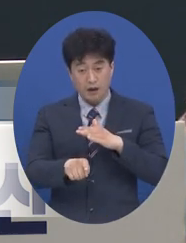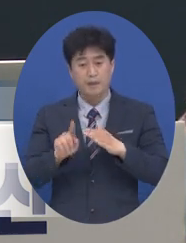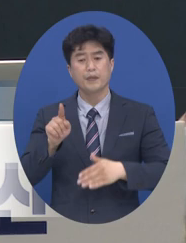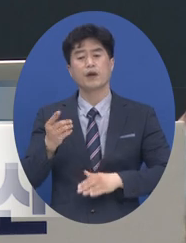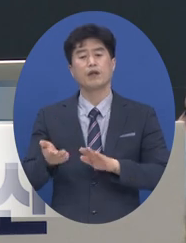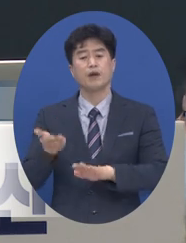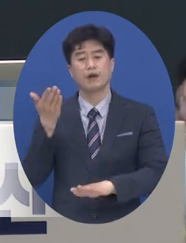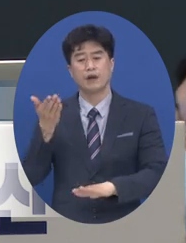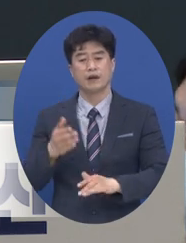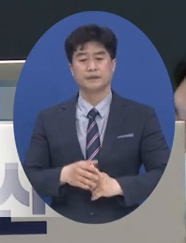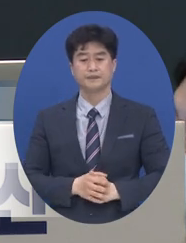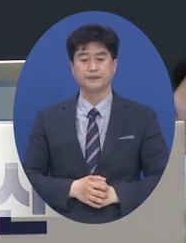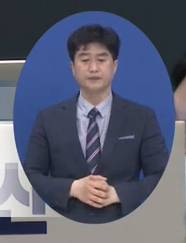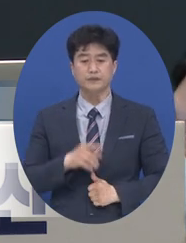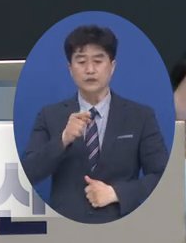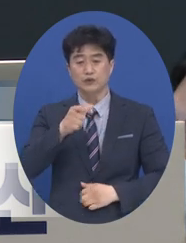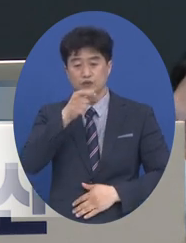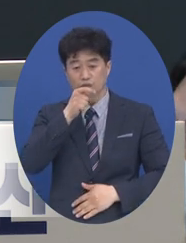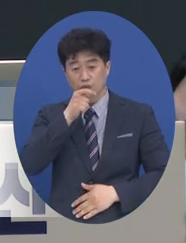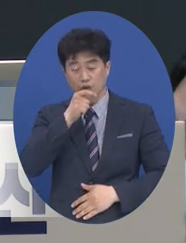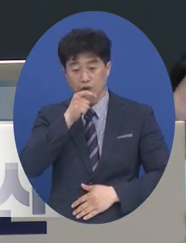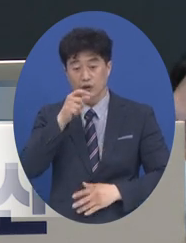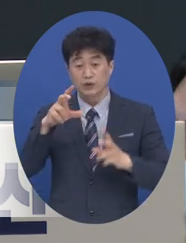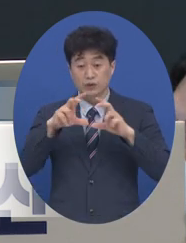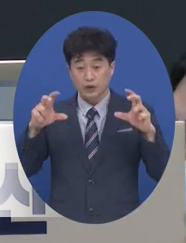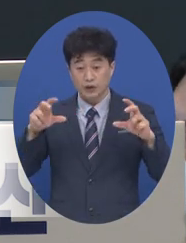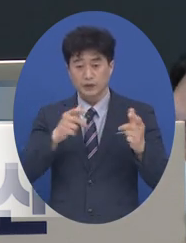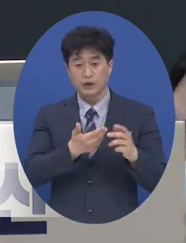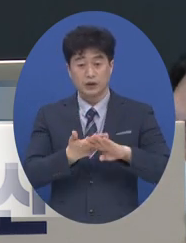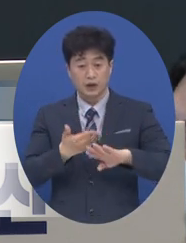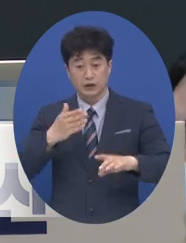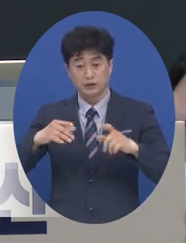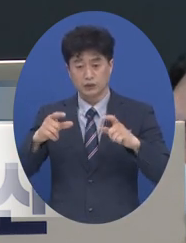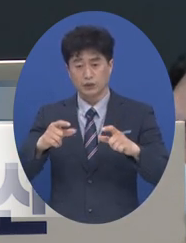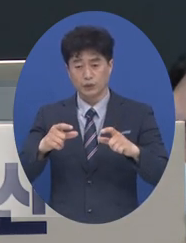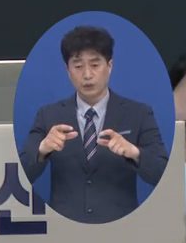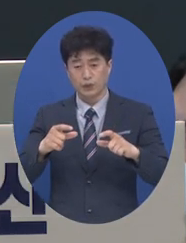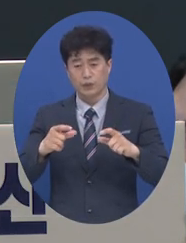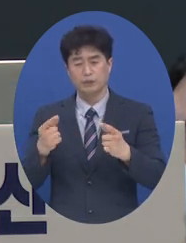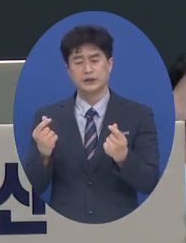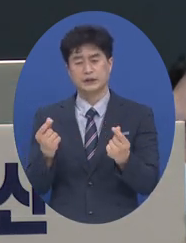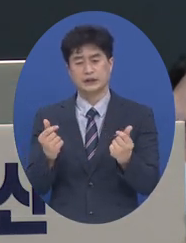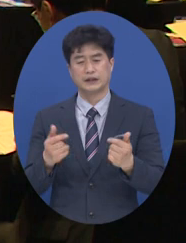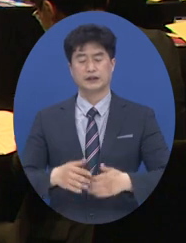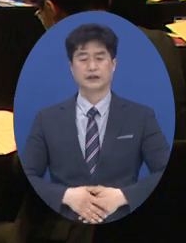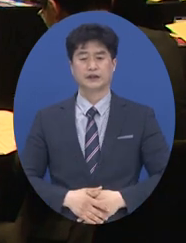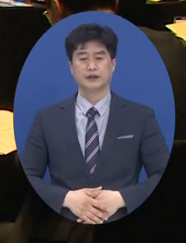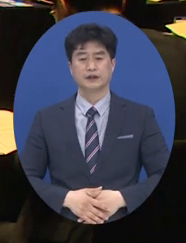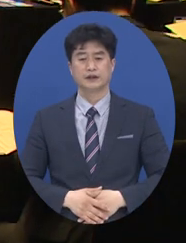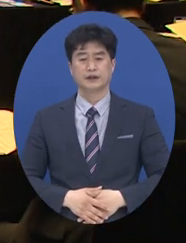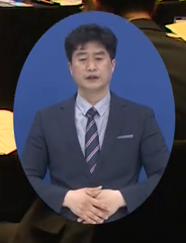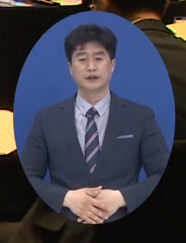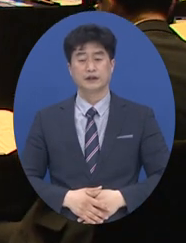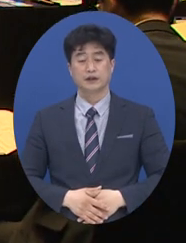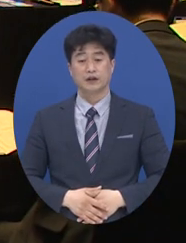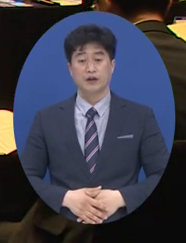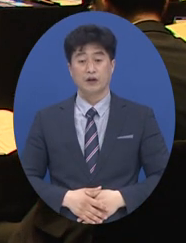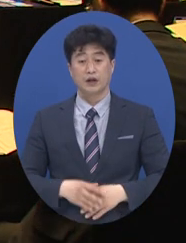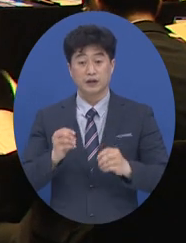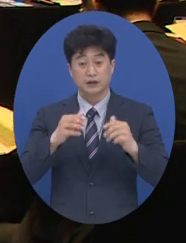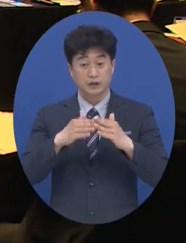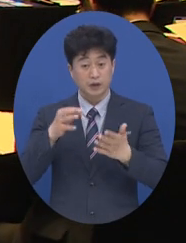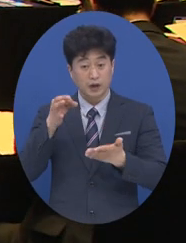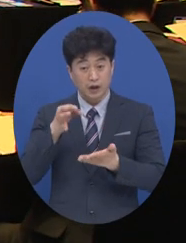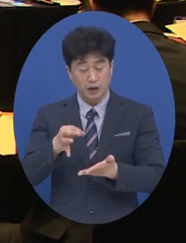102 넘어갑니다 이것을 소원 이란 상남 이런 다른 지역도 해봤던 비슷하게 나타납니다 이어 부동산 가격과